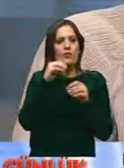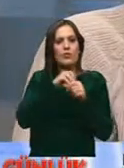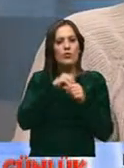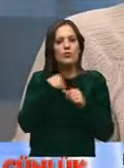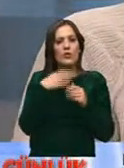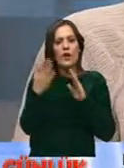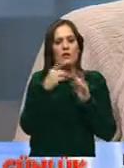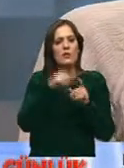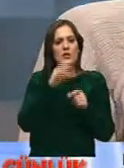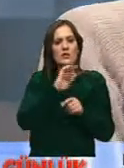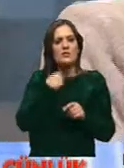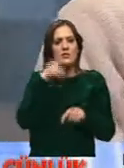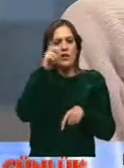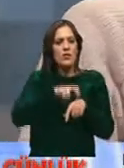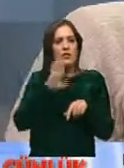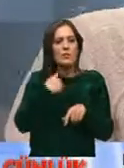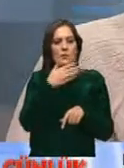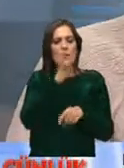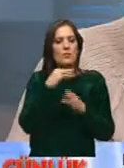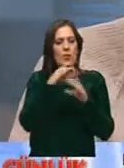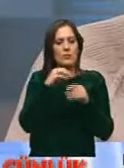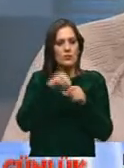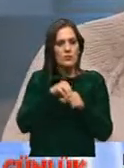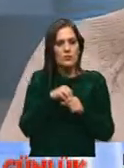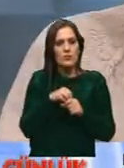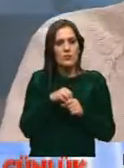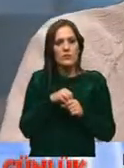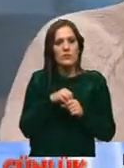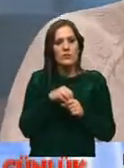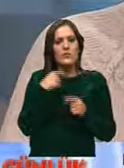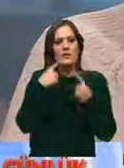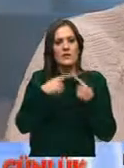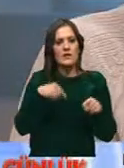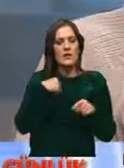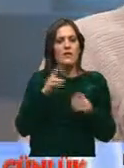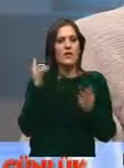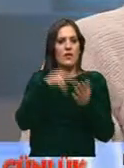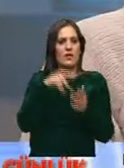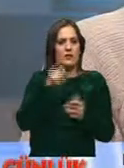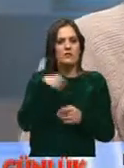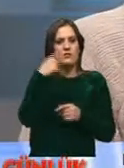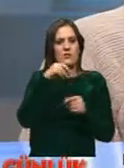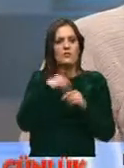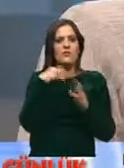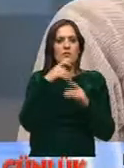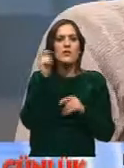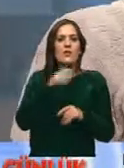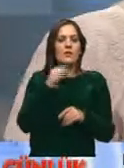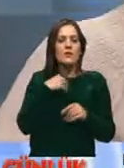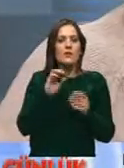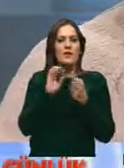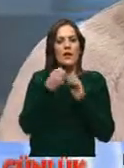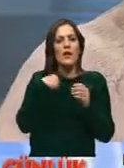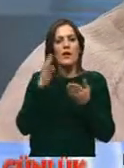flütle aramda öyle bir şey kurulmadı. Yani bilmiyorum çalmayı. İşte sınava kaldırdı söz diye ve çalamadım. Ters